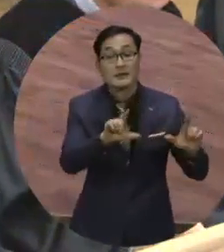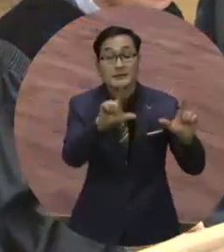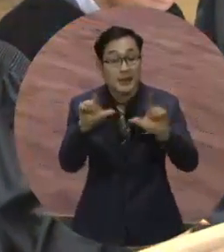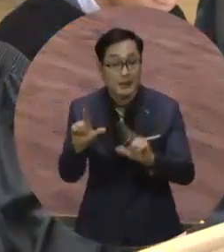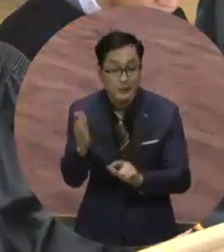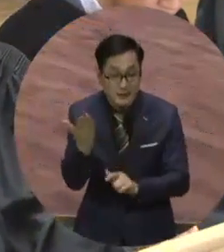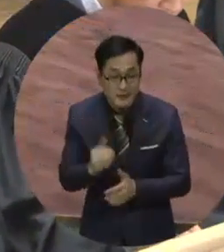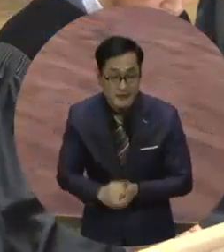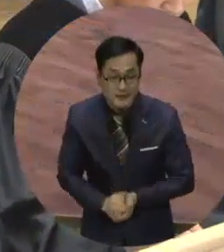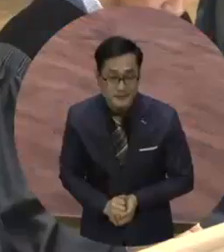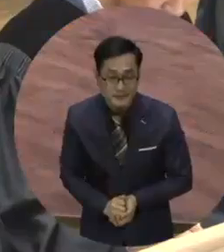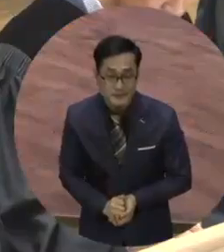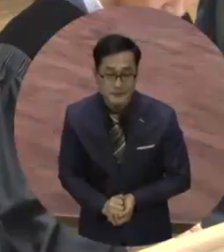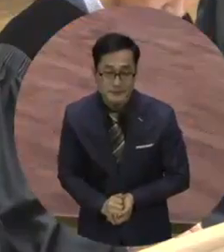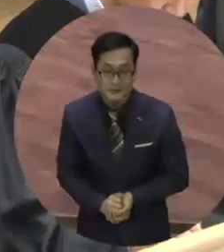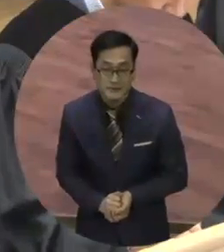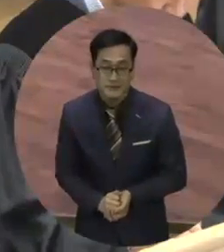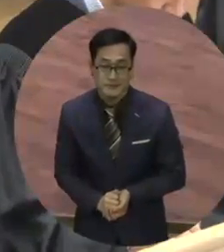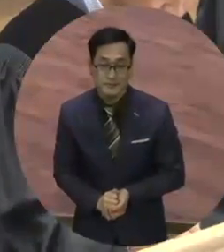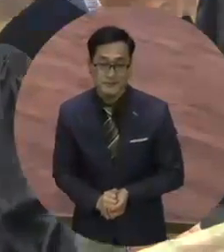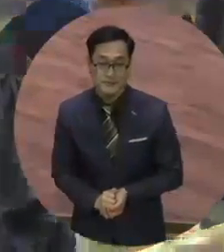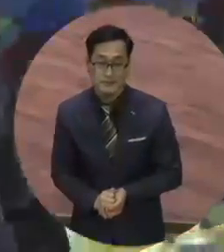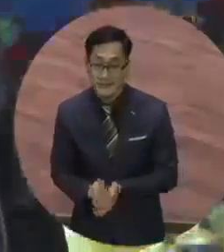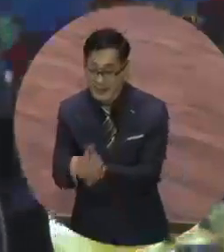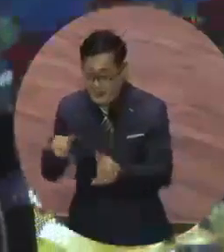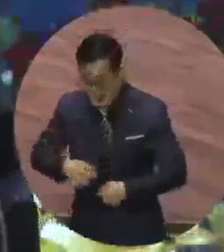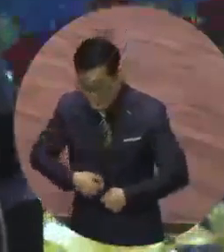다 가짜예요.